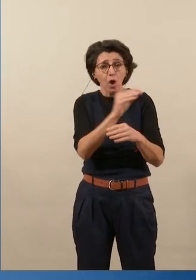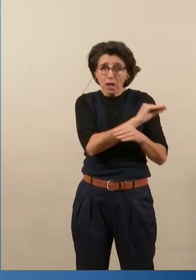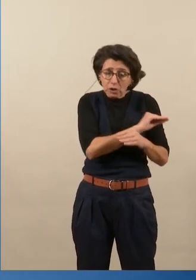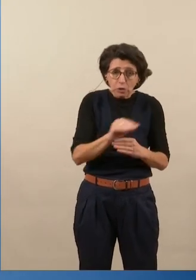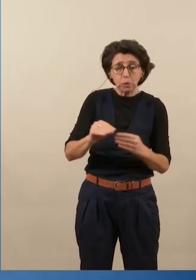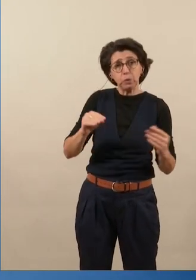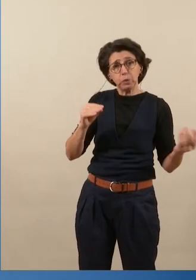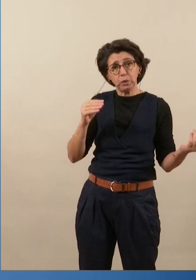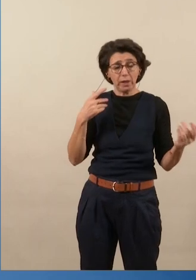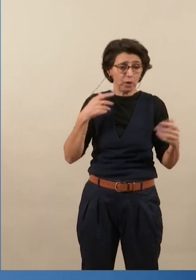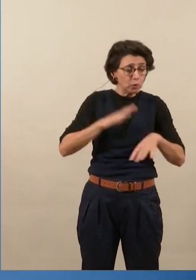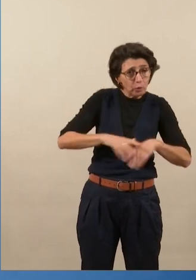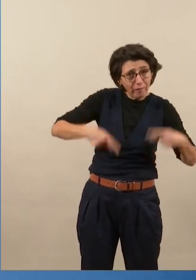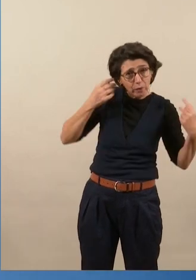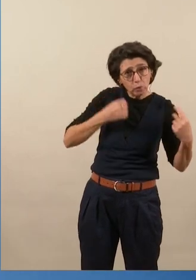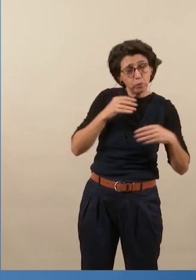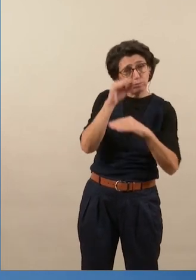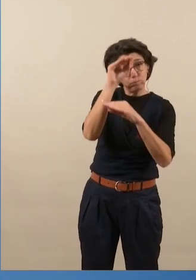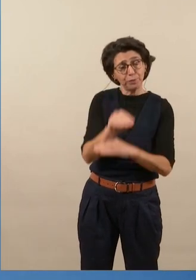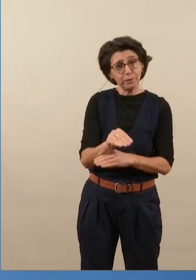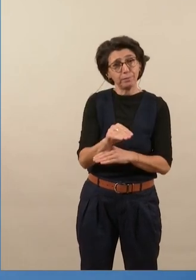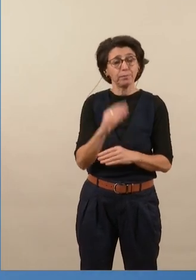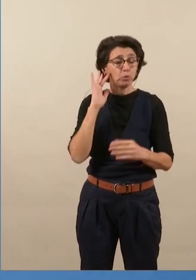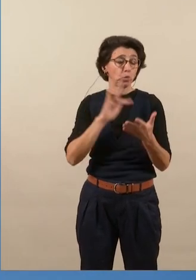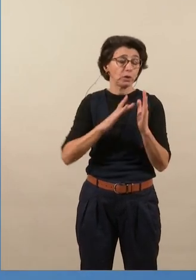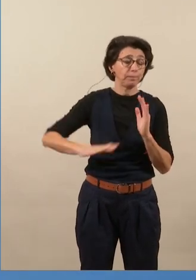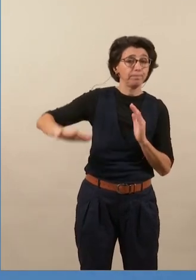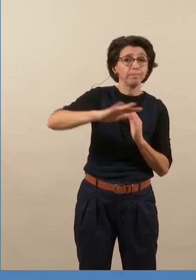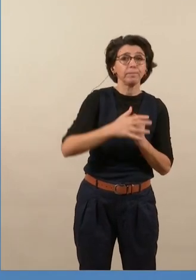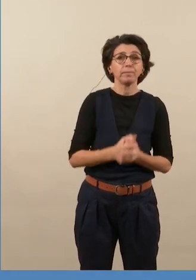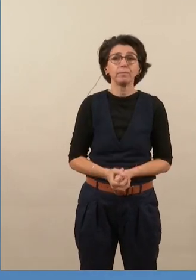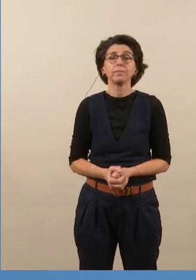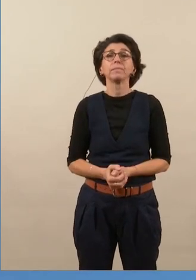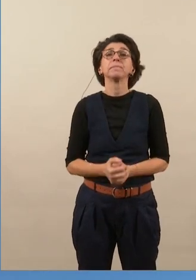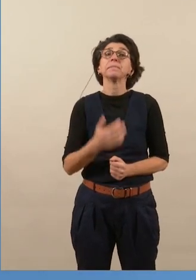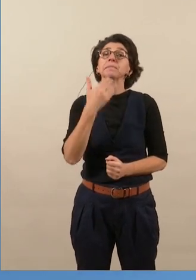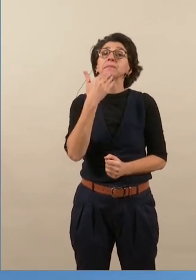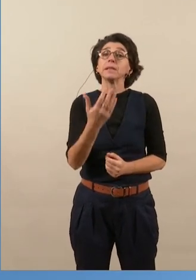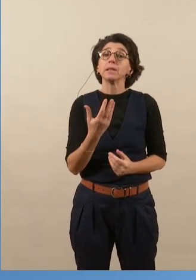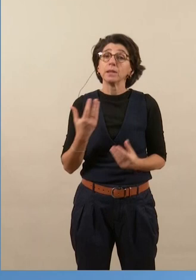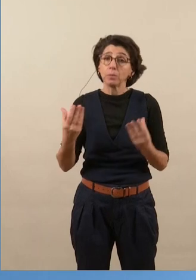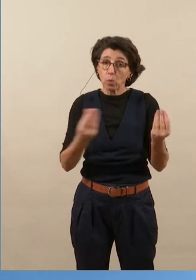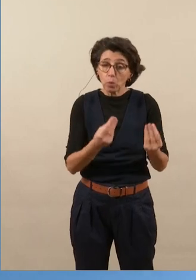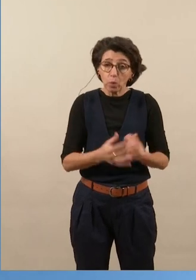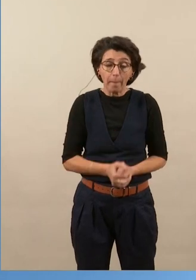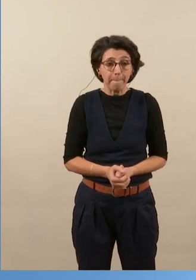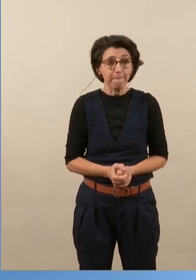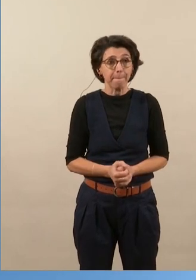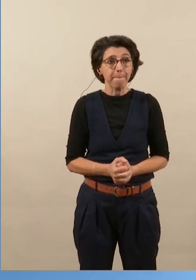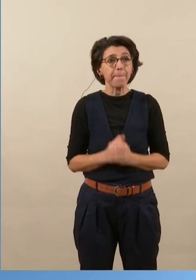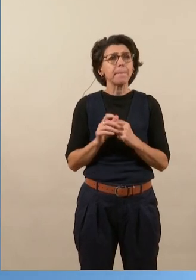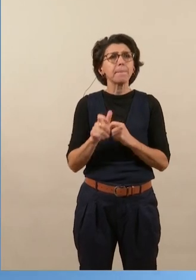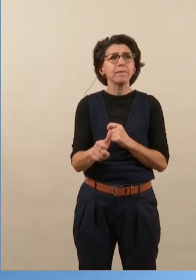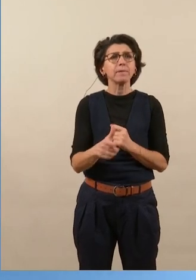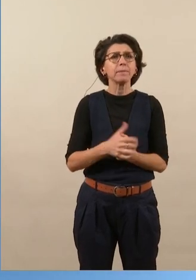quotidien pour toutes et tous merci beaucoup on enchaîne